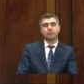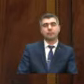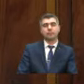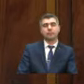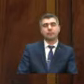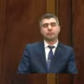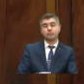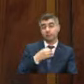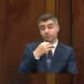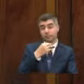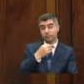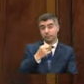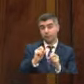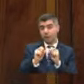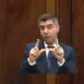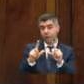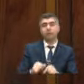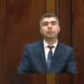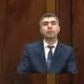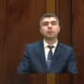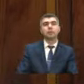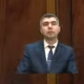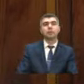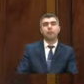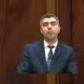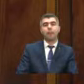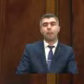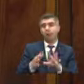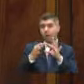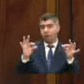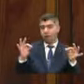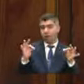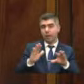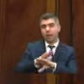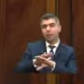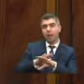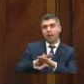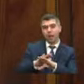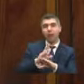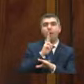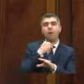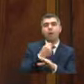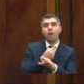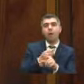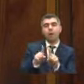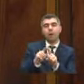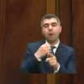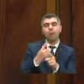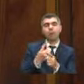وعلى هذا الأساس فإن استعراض أولويات السياسة الحكومية للفترة المتبقية ستكون